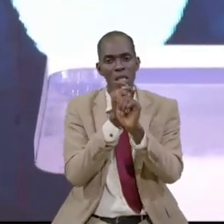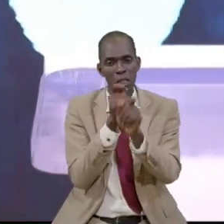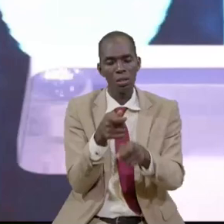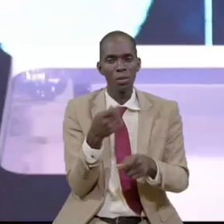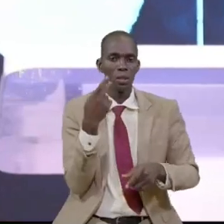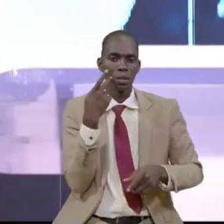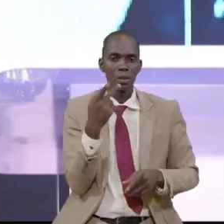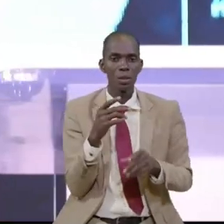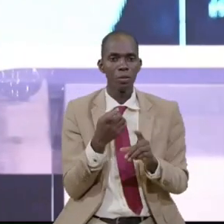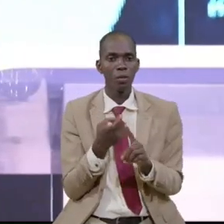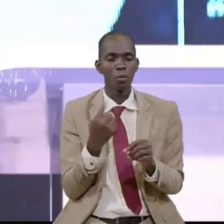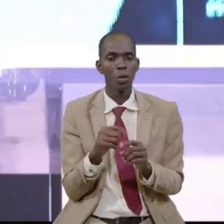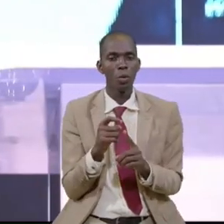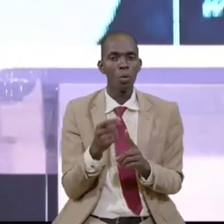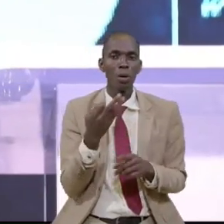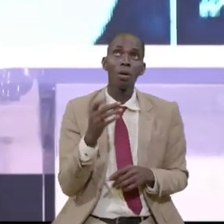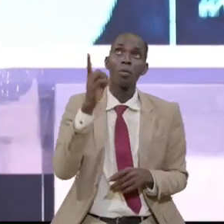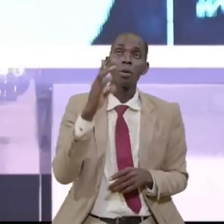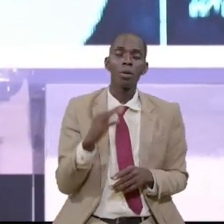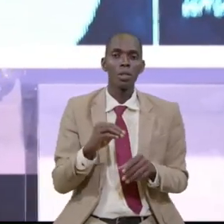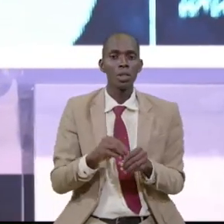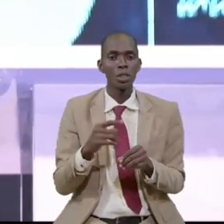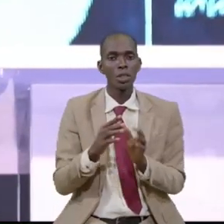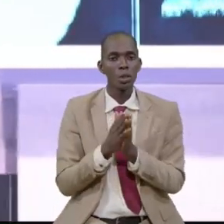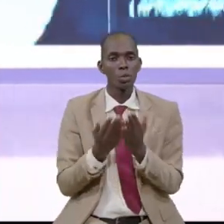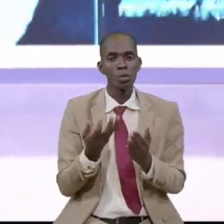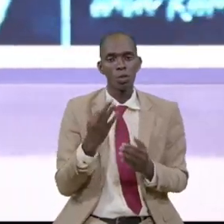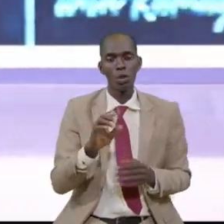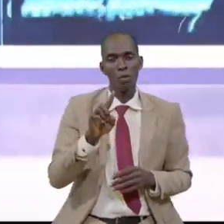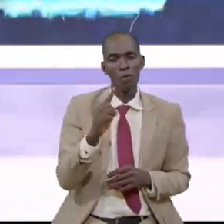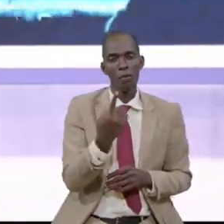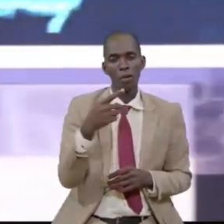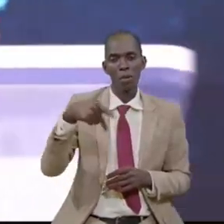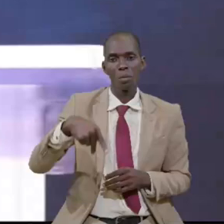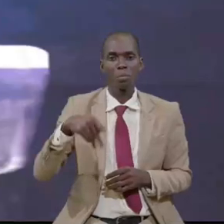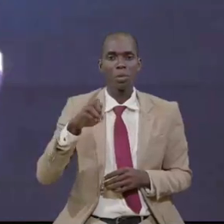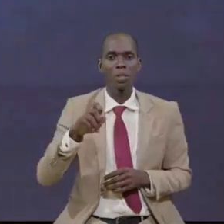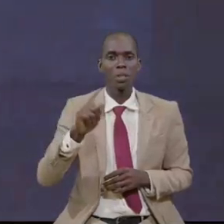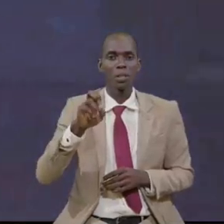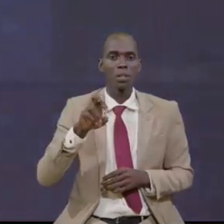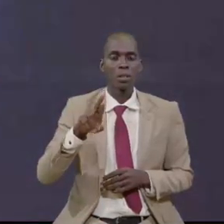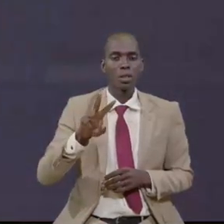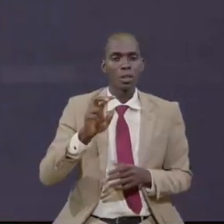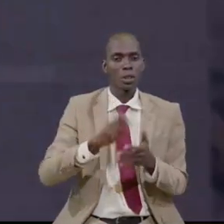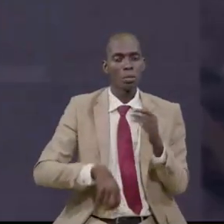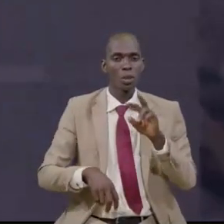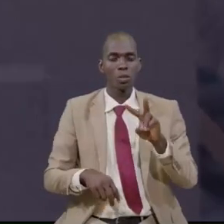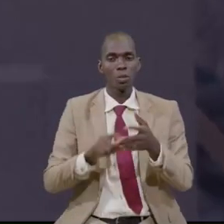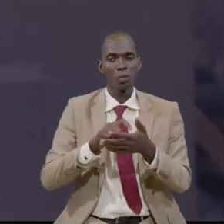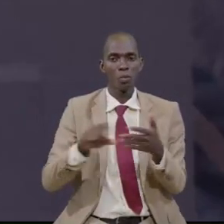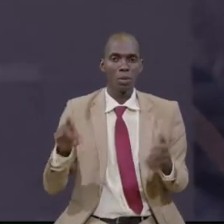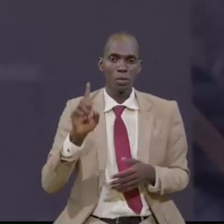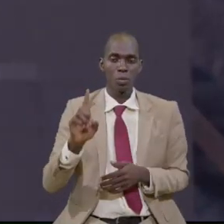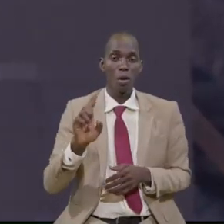Nous allons voir la parole de Dieu qui nous dit en 1 Pierre chapitre 2. Et